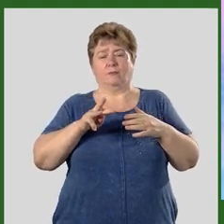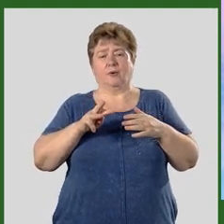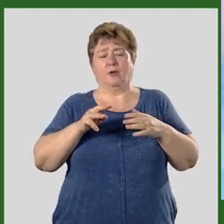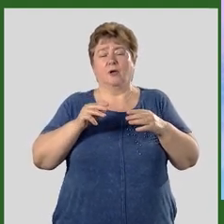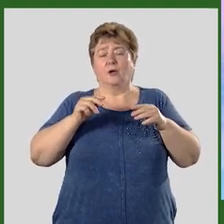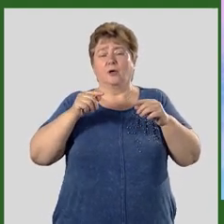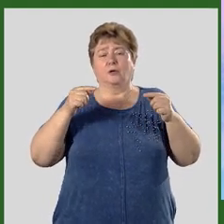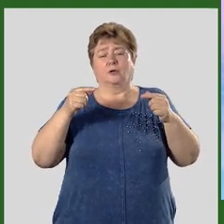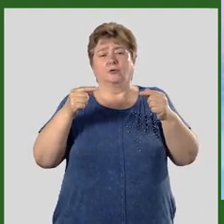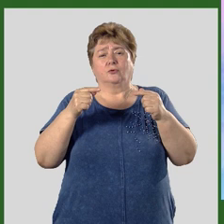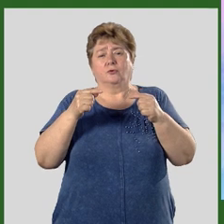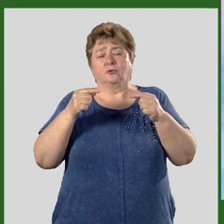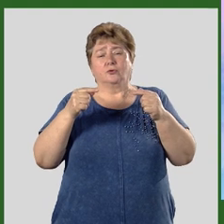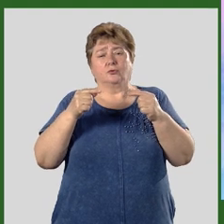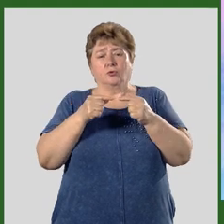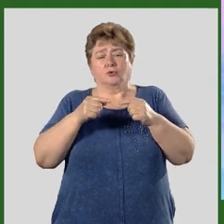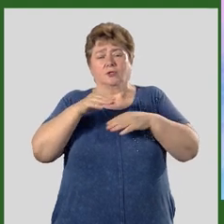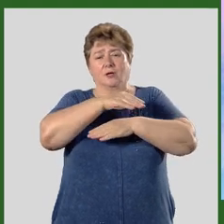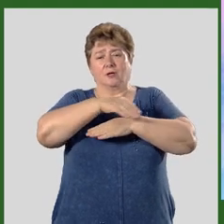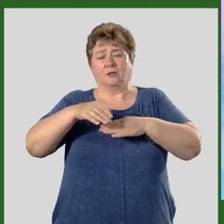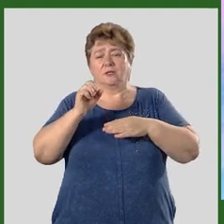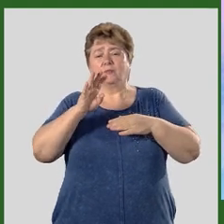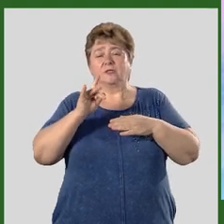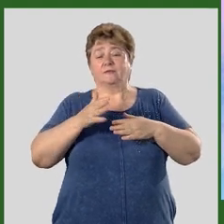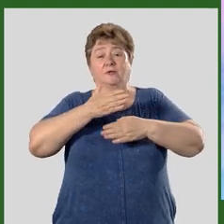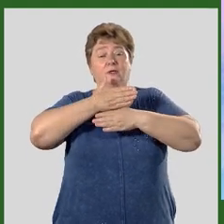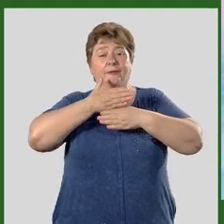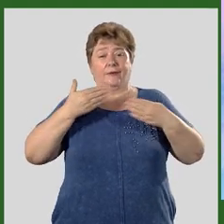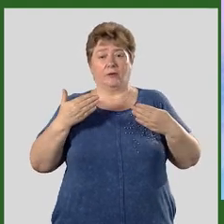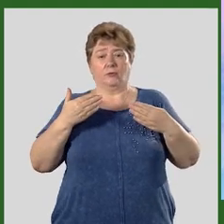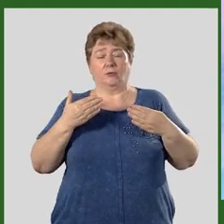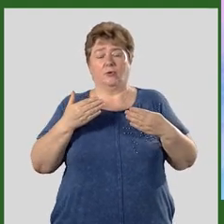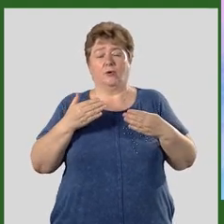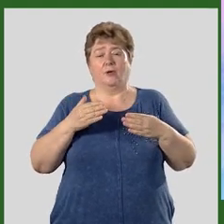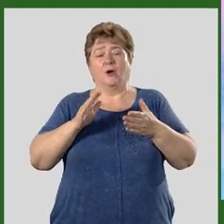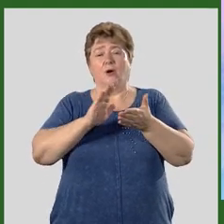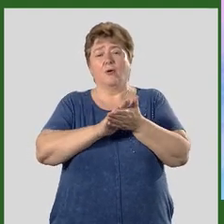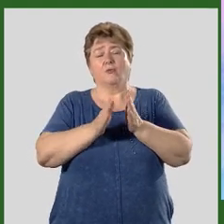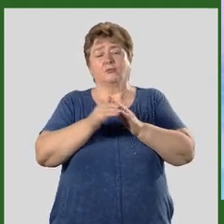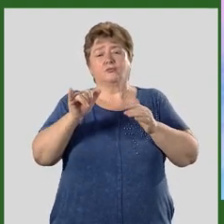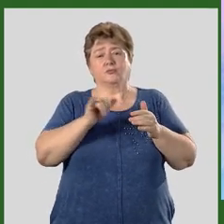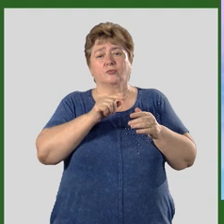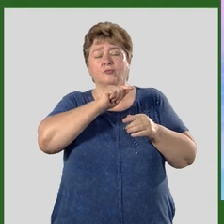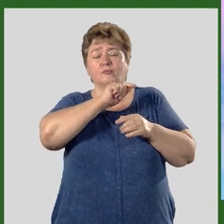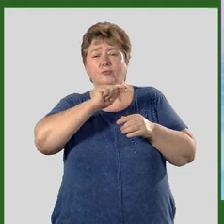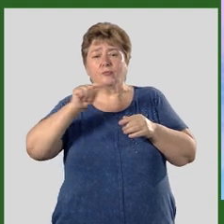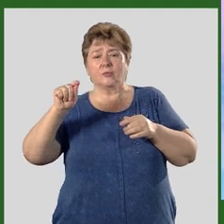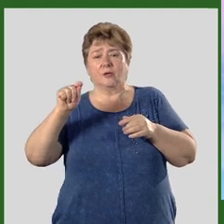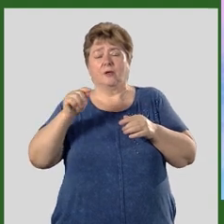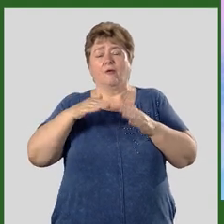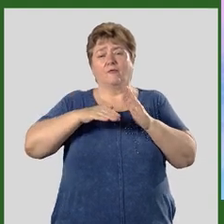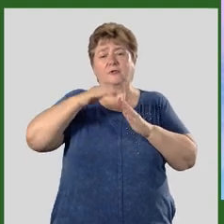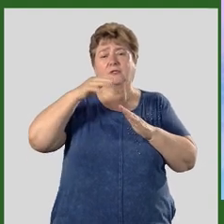Поэтому четкой верхней границы атмосфера не имеет. Условно ее проводят на